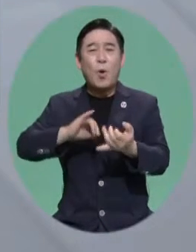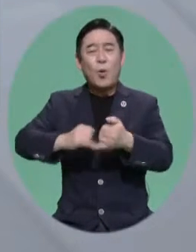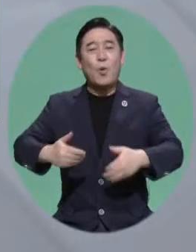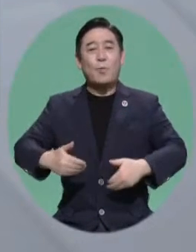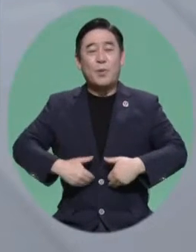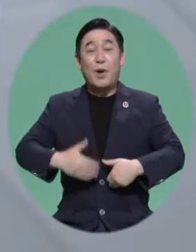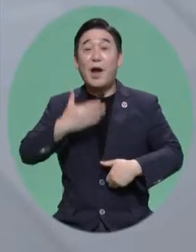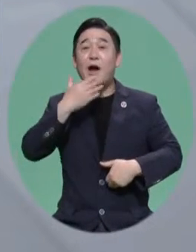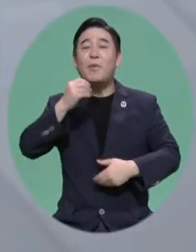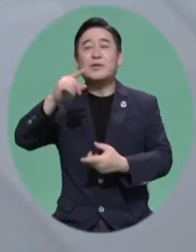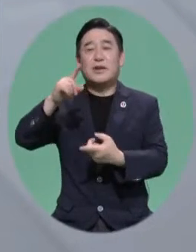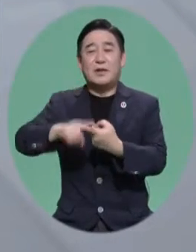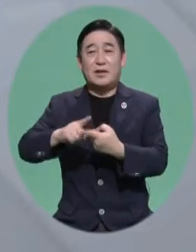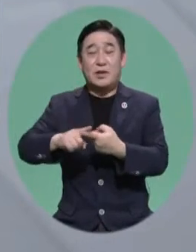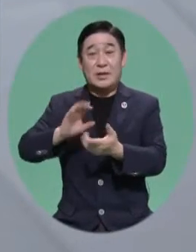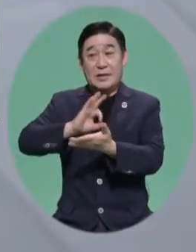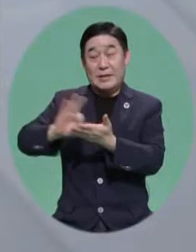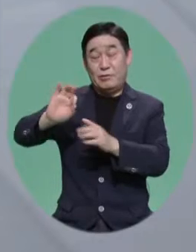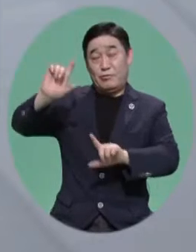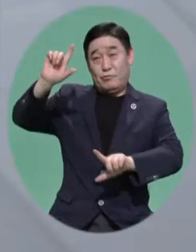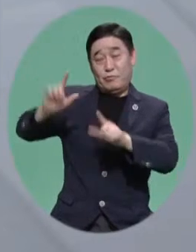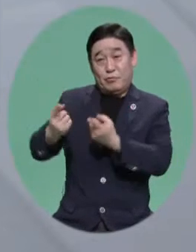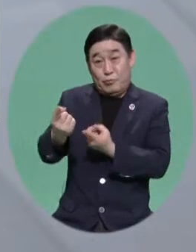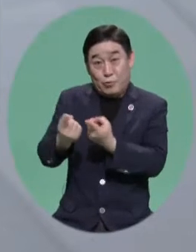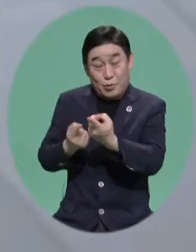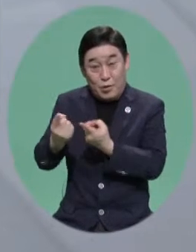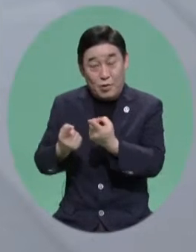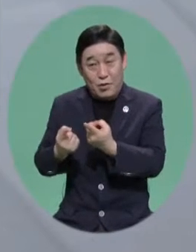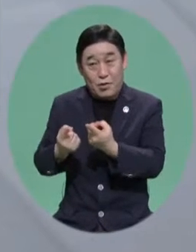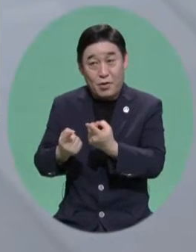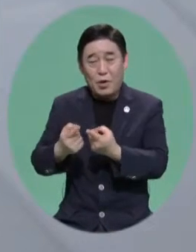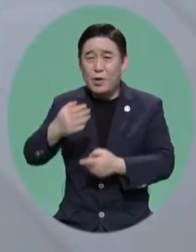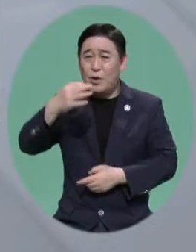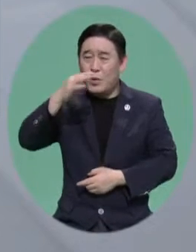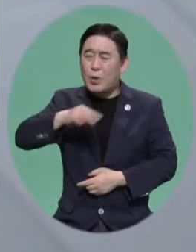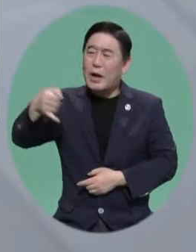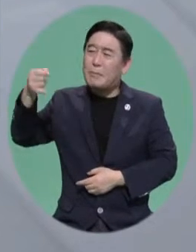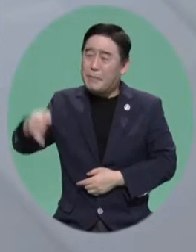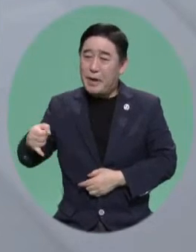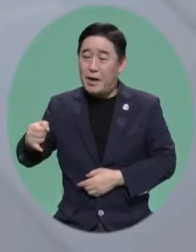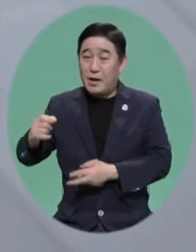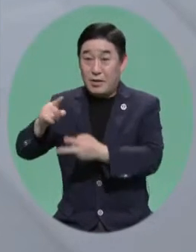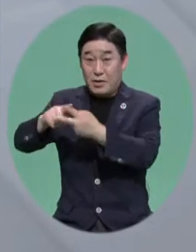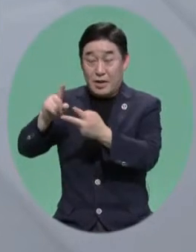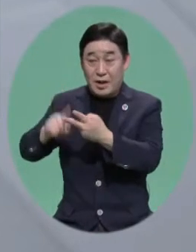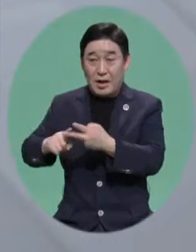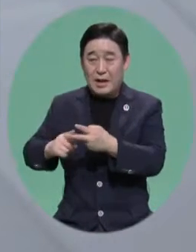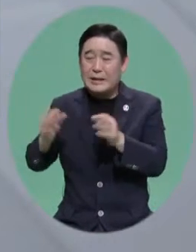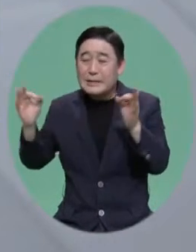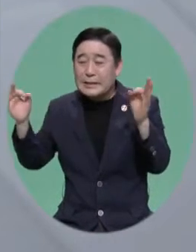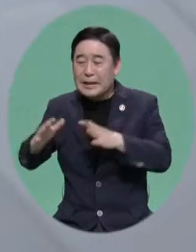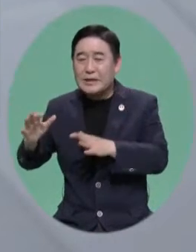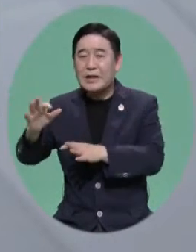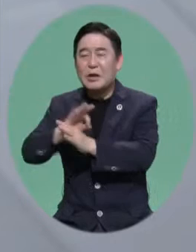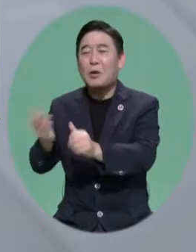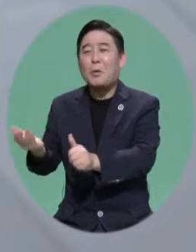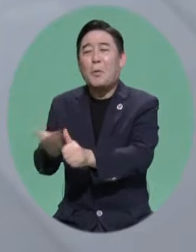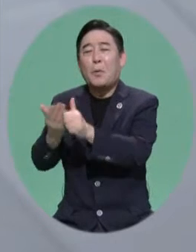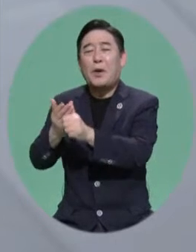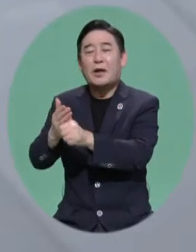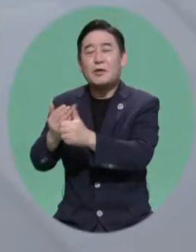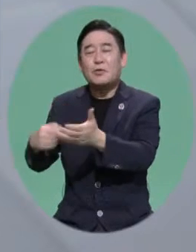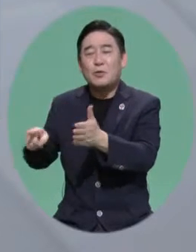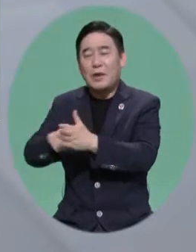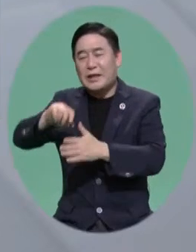복지에 대해서는 지출 구조 조정 그러니까 효과가 떨어지거나 또는 단기적인 경기 부양 썽